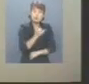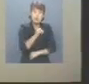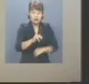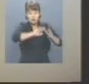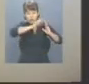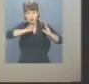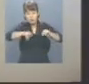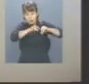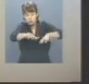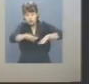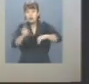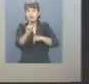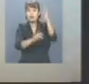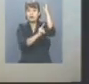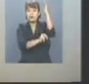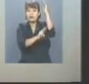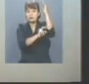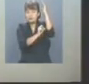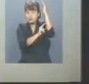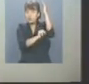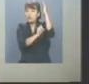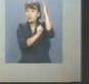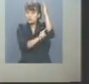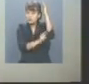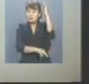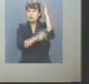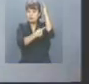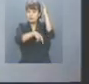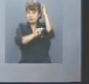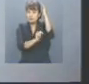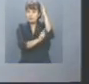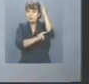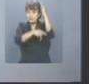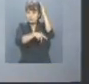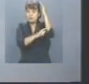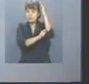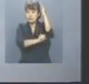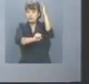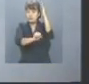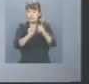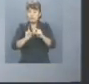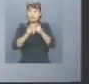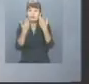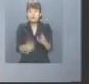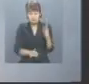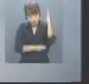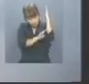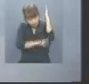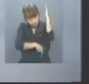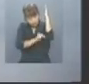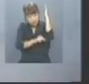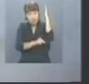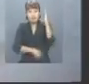ชพัทลุงสงขลาปัตตานียะลาและนราธิวาสส่วนคลื่นลมในอ่าวไทยตอนล่างก็จะสูง 2-3 เมตรนะ